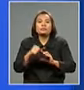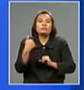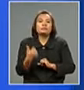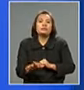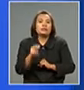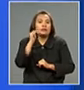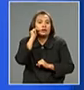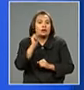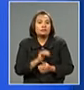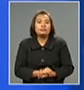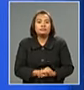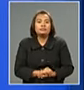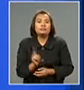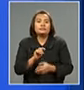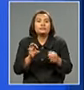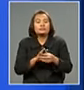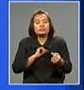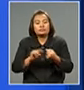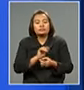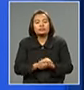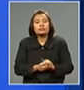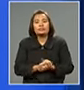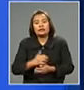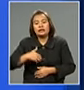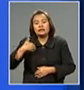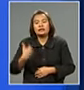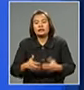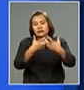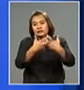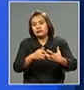านยังเหลือเครื่องสูบน้ำอยู่ก็กังวลกันครับเพราะว่า จะโดนไปด้ว